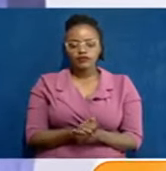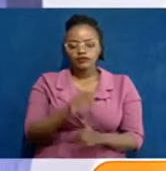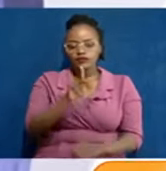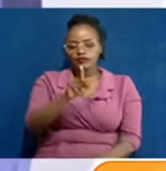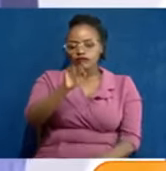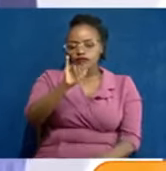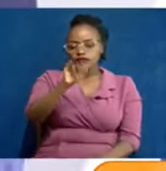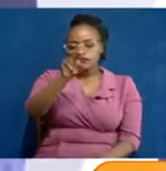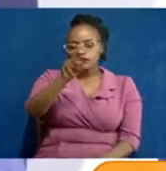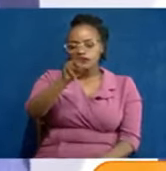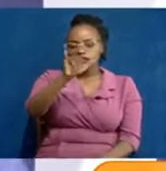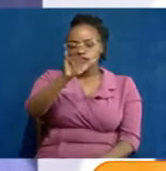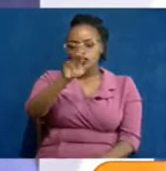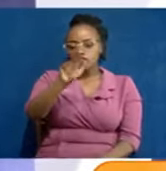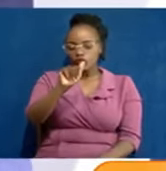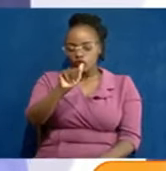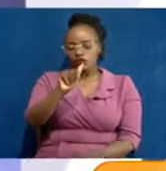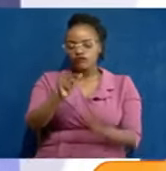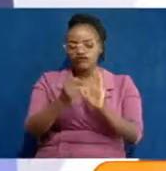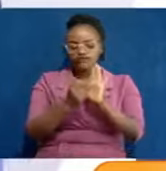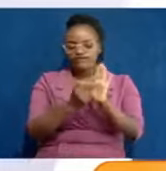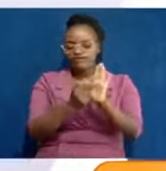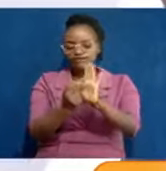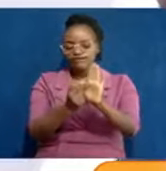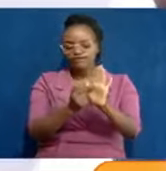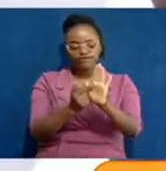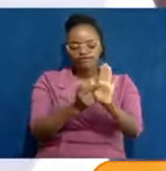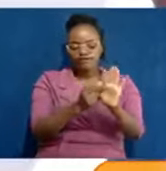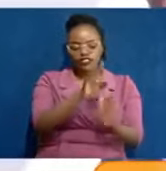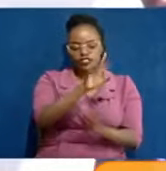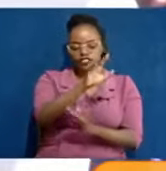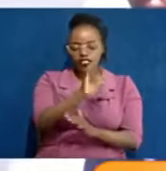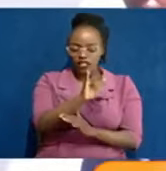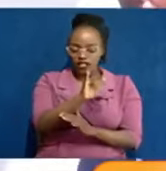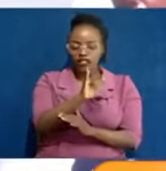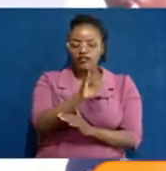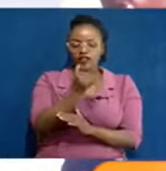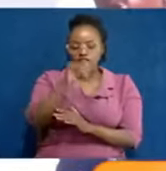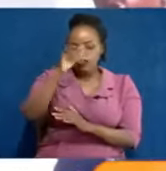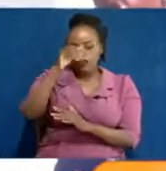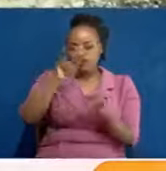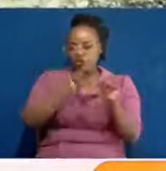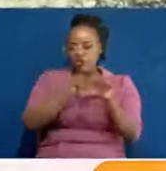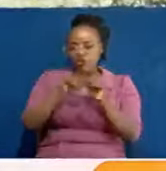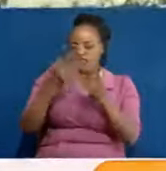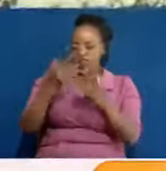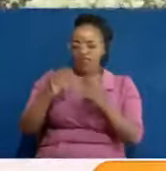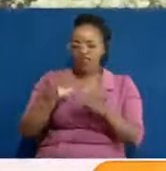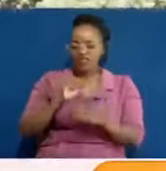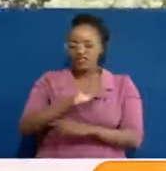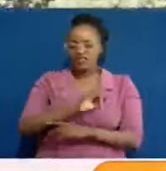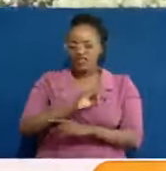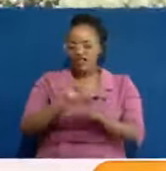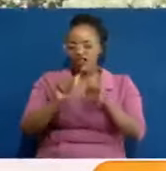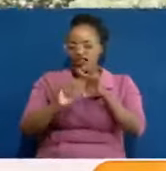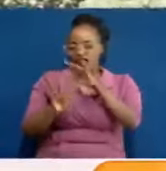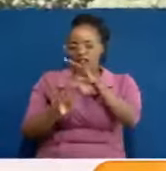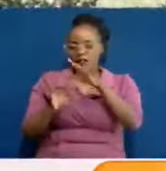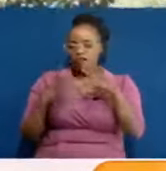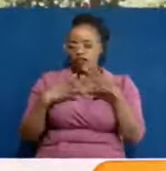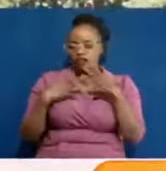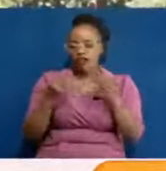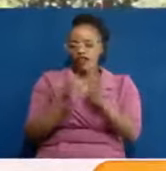Kinywa akiwatembeza wasimamizi wa DCI, maafisa wa wizara ya elimu na Kenya Power miongoni mwa